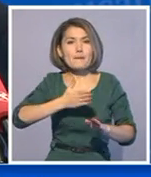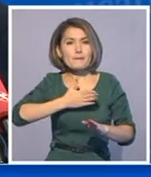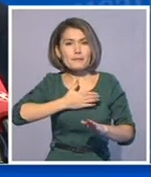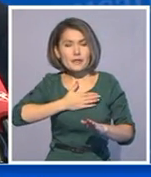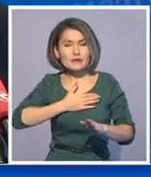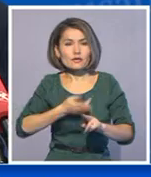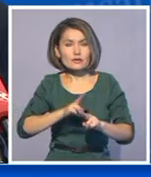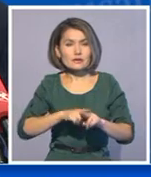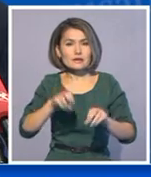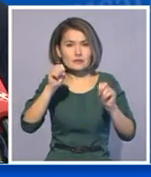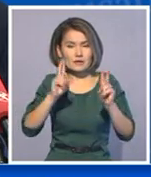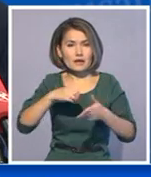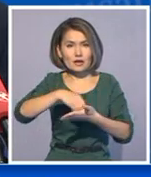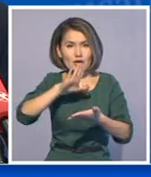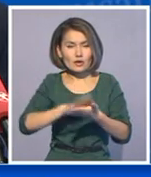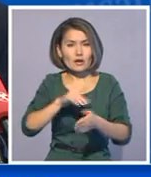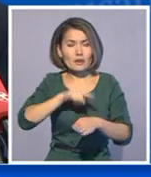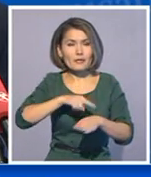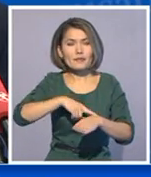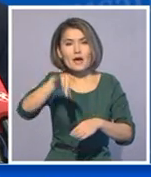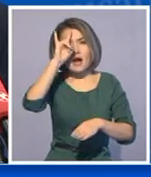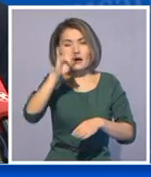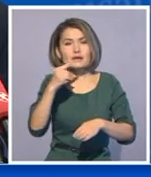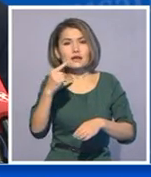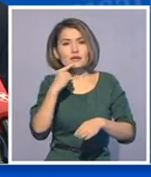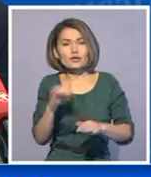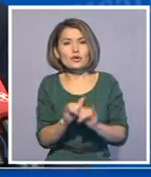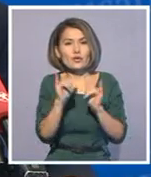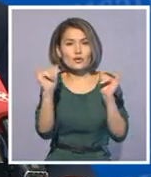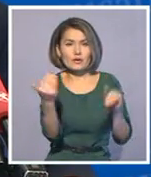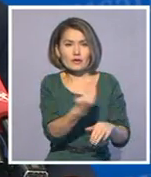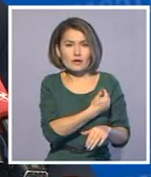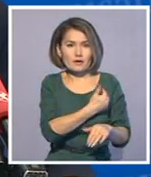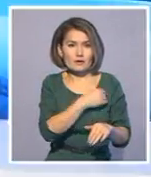бір мөлшерінде қазақ тілінде хабарлардың мөлшері осындай болу керек деген норманы енгіздік.